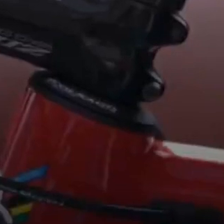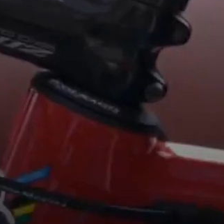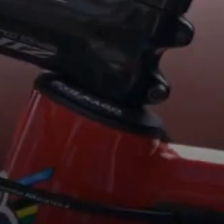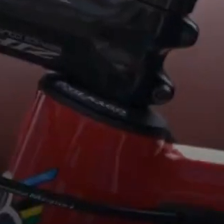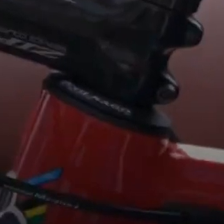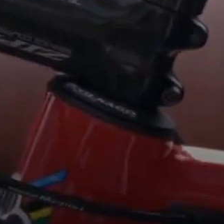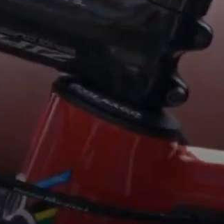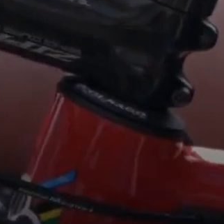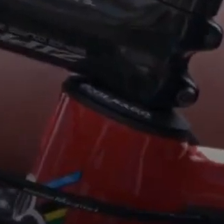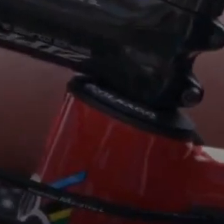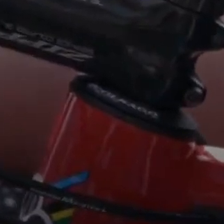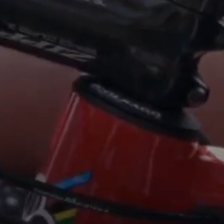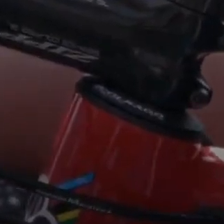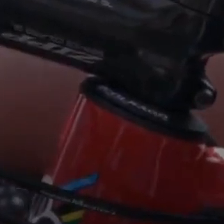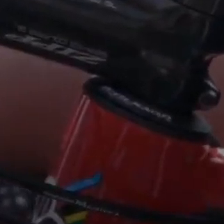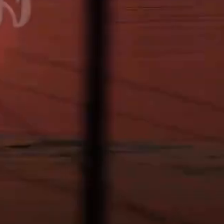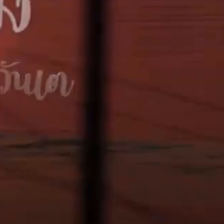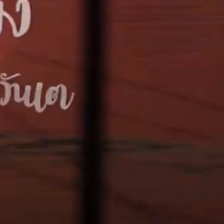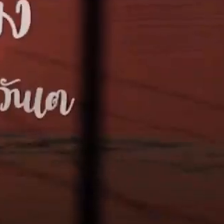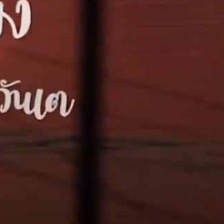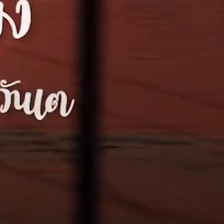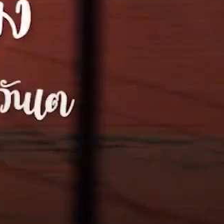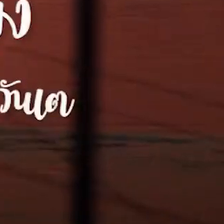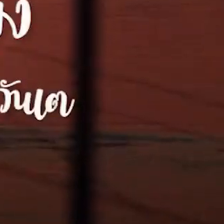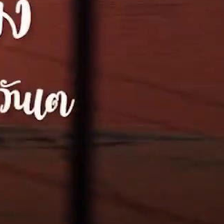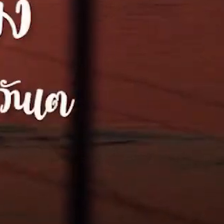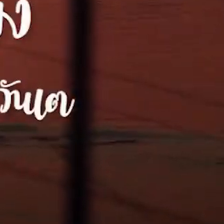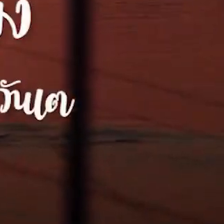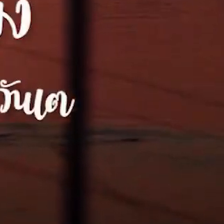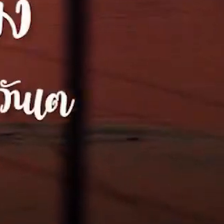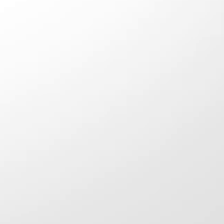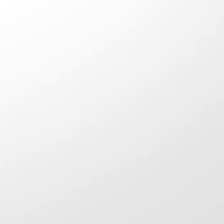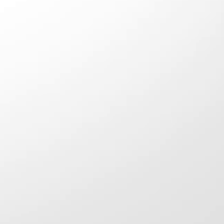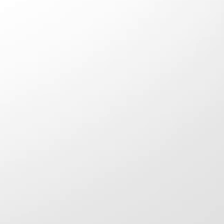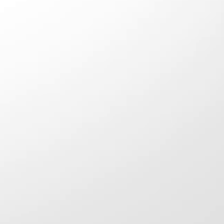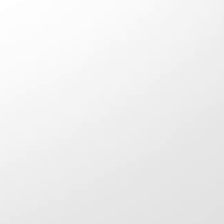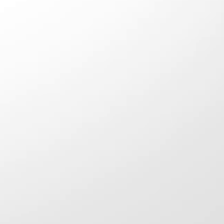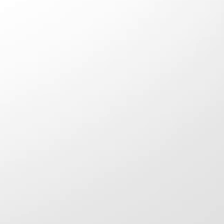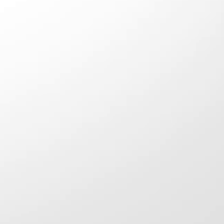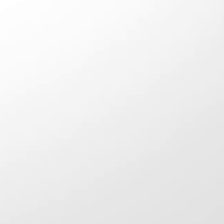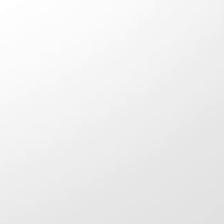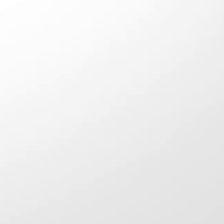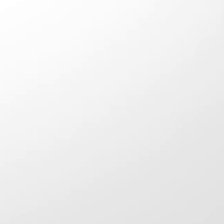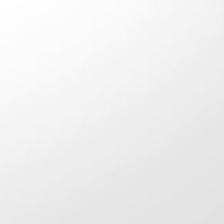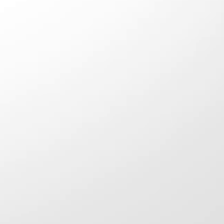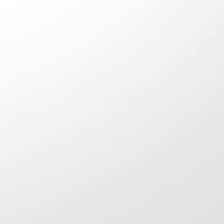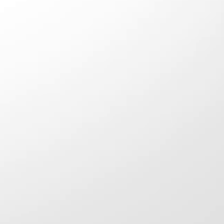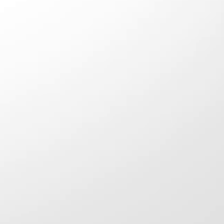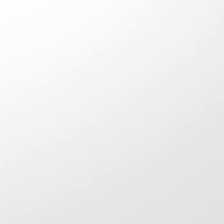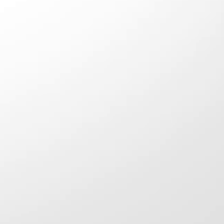กแน่นา สุับกันดพี่บบนีุ้ดา ห